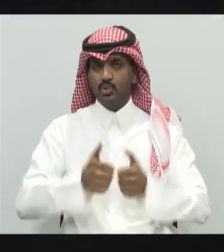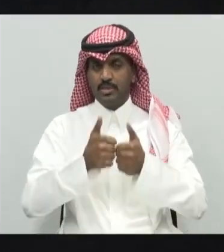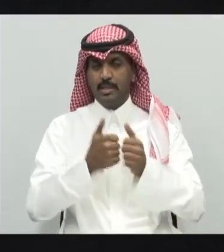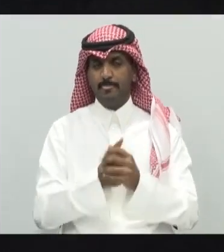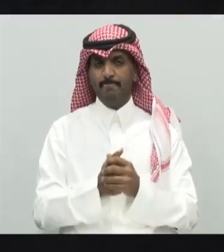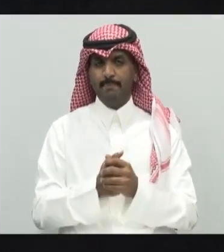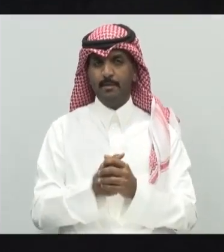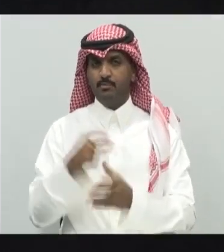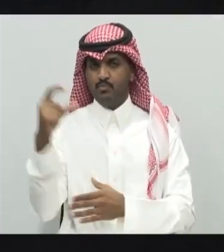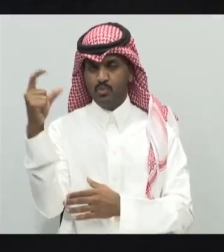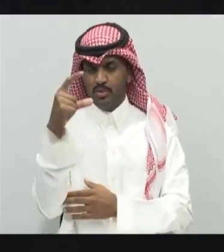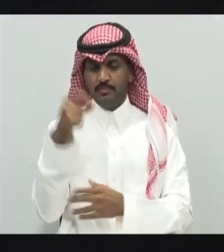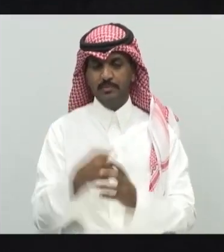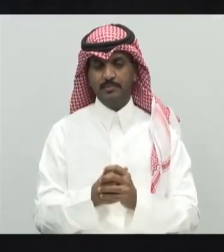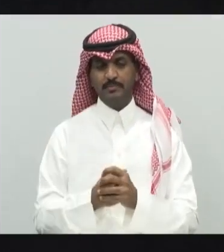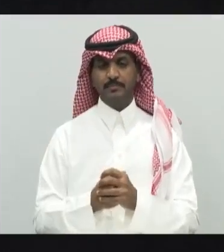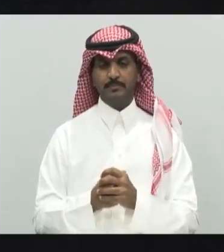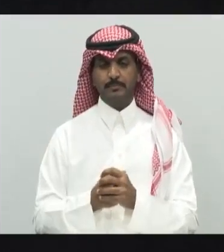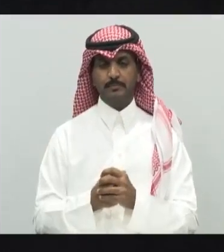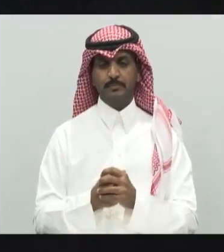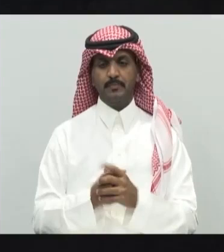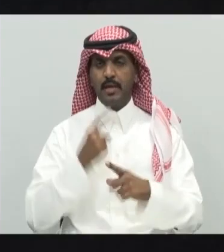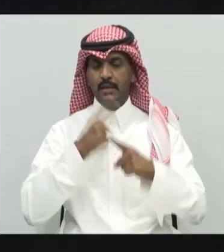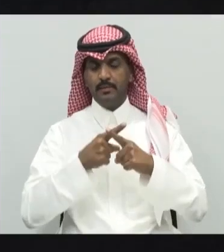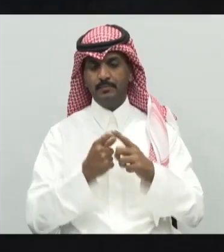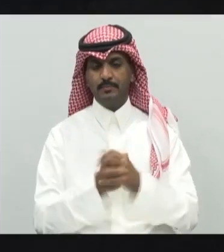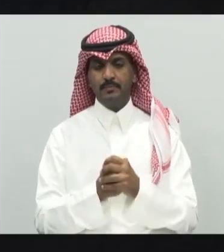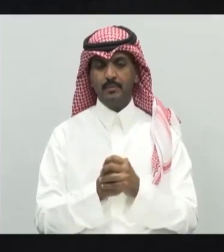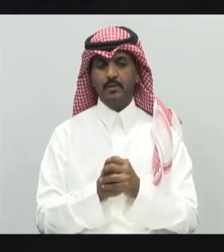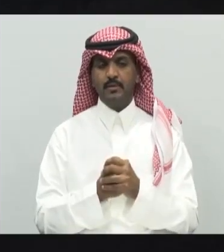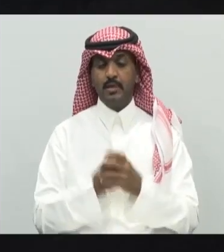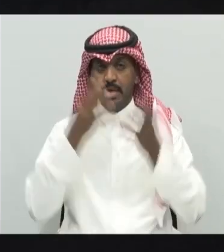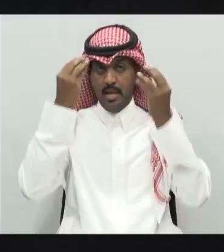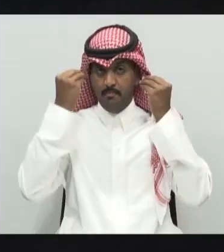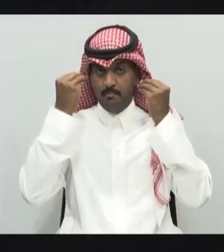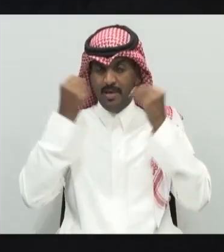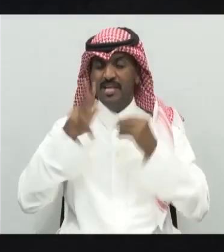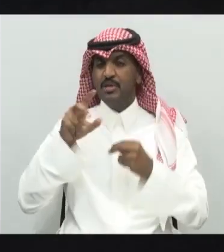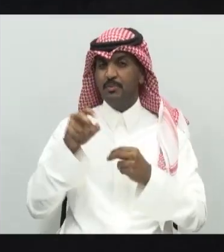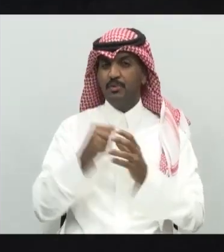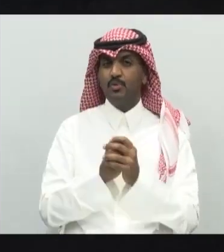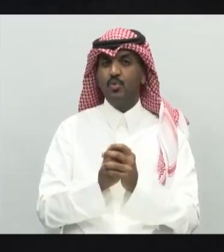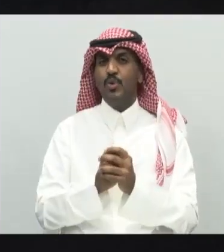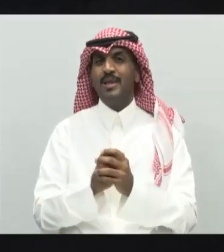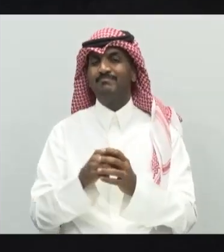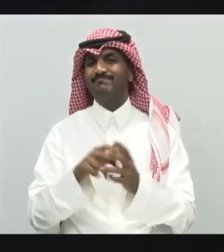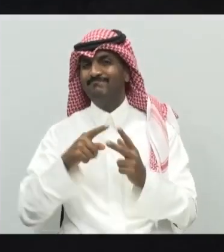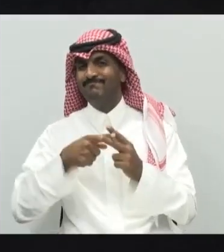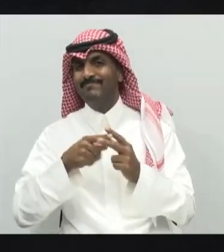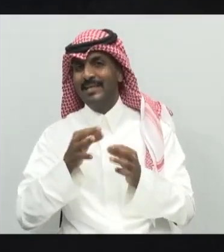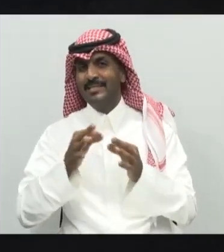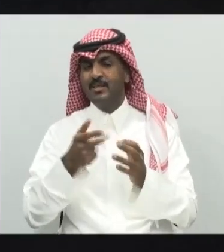المسلمين في الحضاره الاسلاميه في مجال الرياضيات علم الجبر وعلم الهندسه وايضا